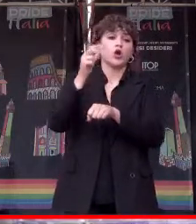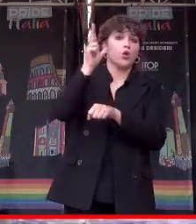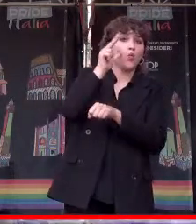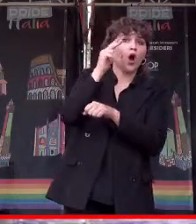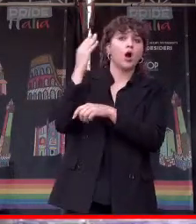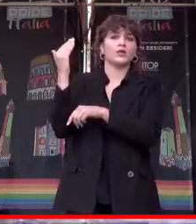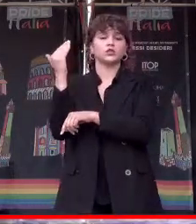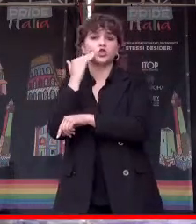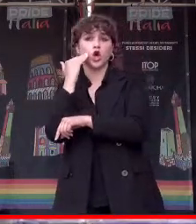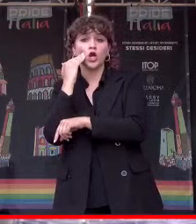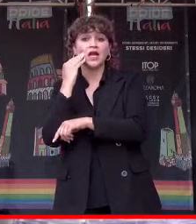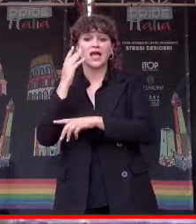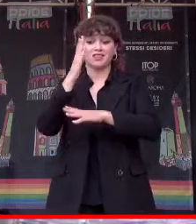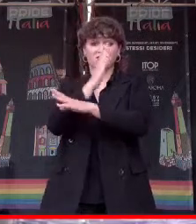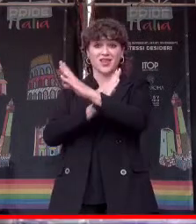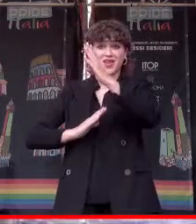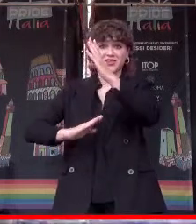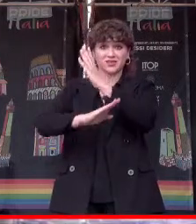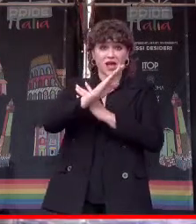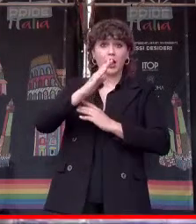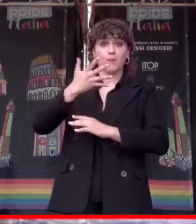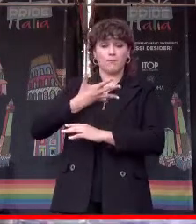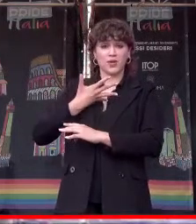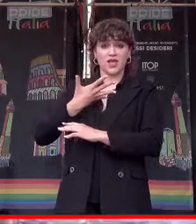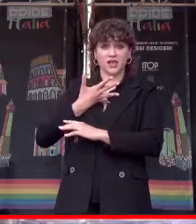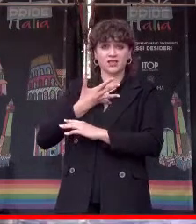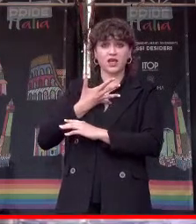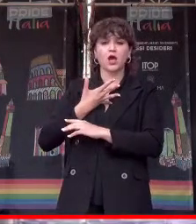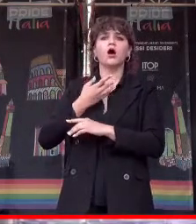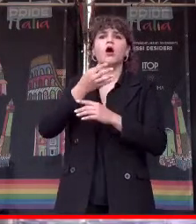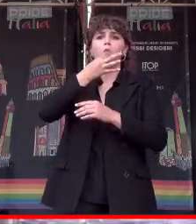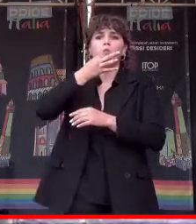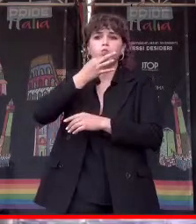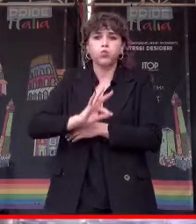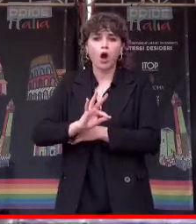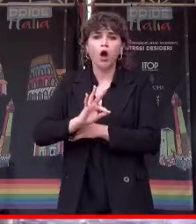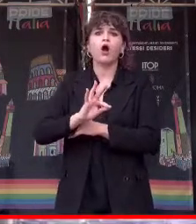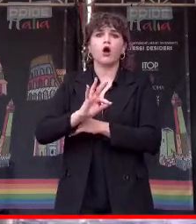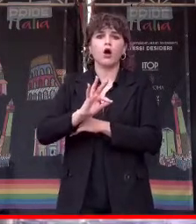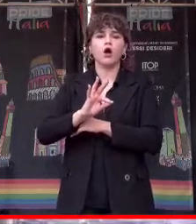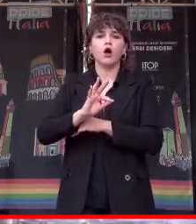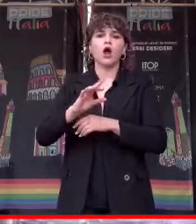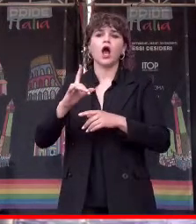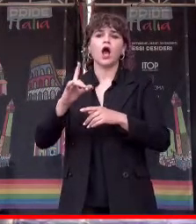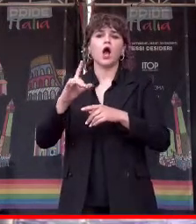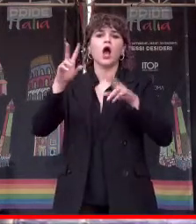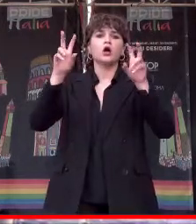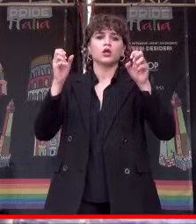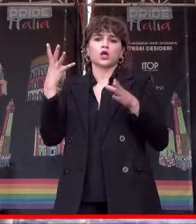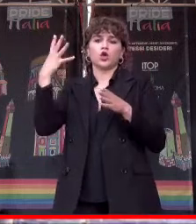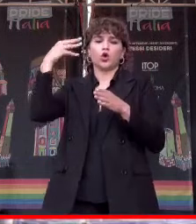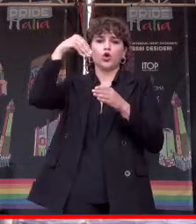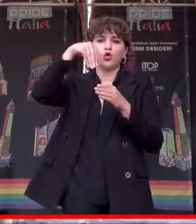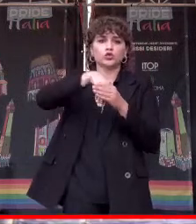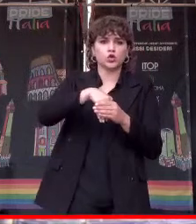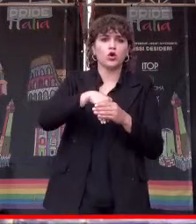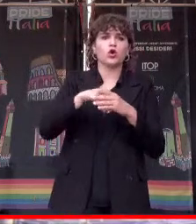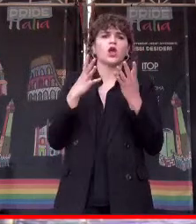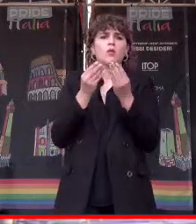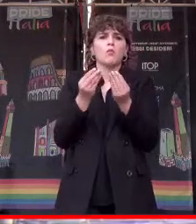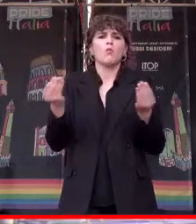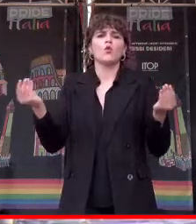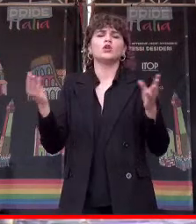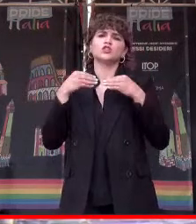può secondo me essere un filone, no? Sul lavoro, sull'inclusione, su una dimensione multidisciplinare poi della presa in carico